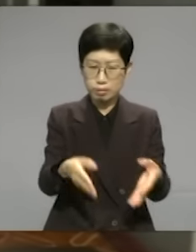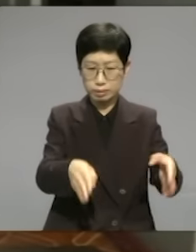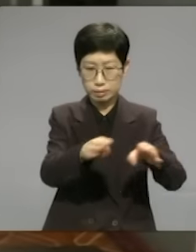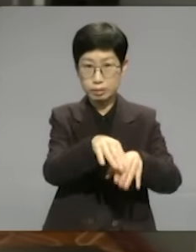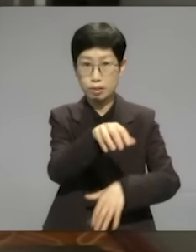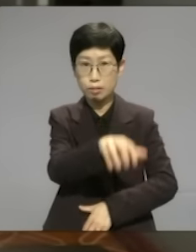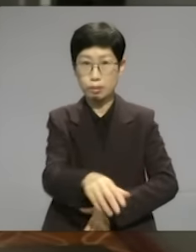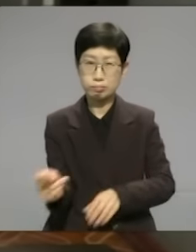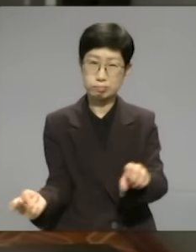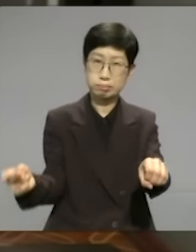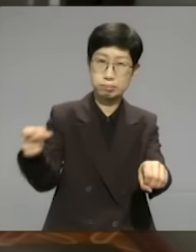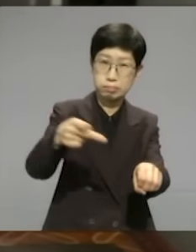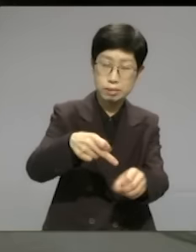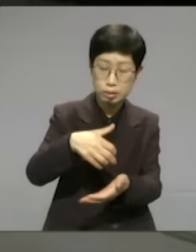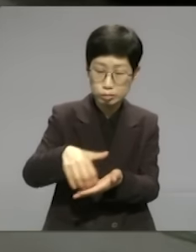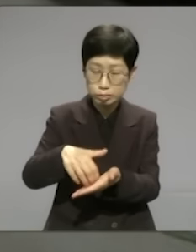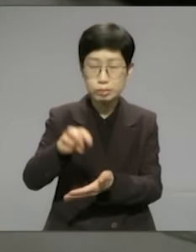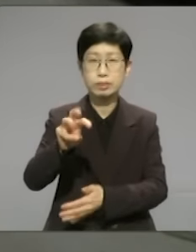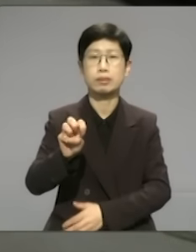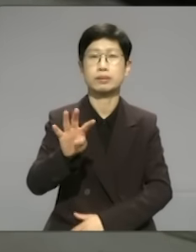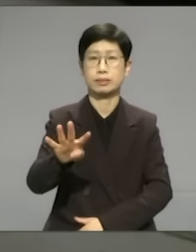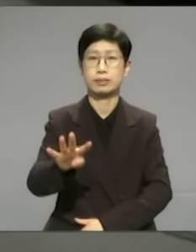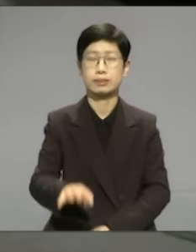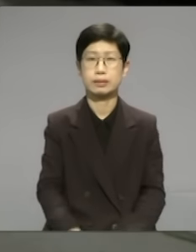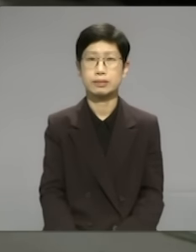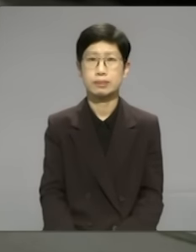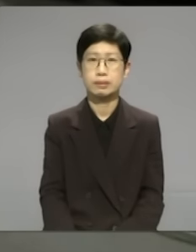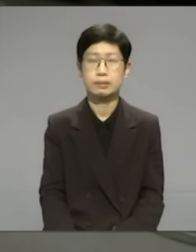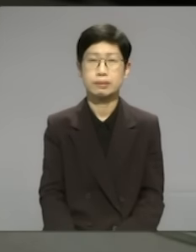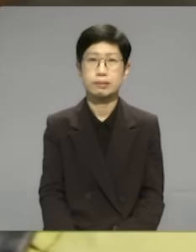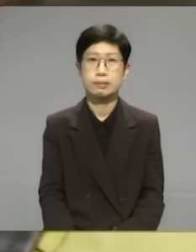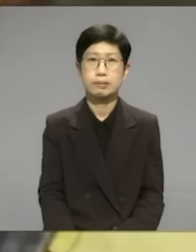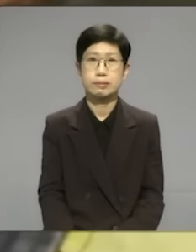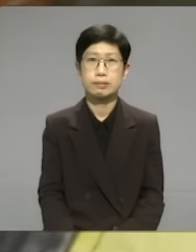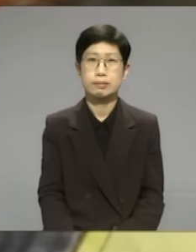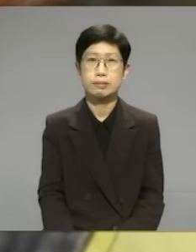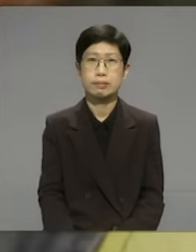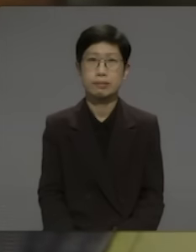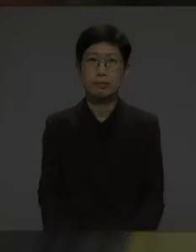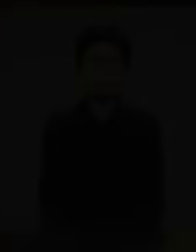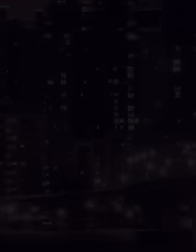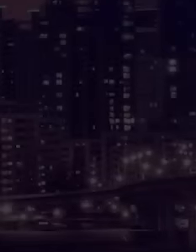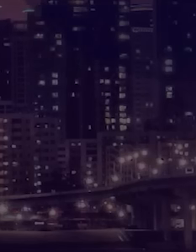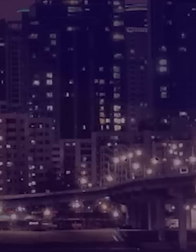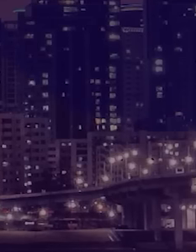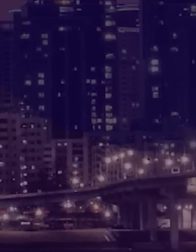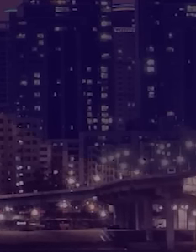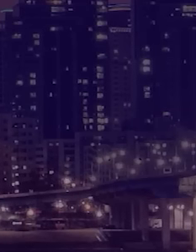미사일 34기를 발사했습니다. 월드뉴스 유영선입니다.